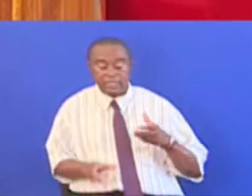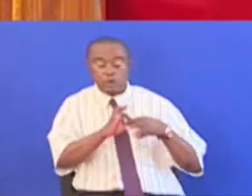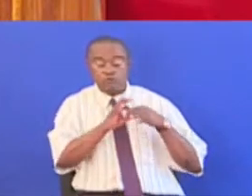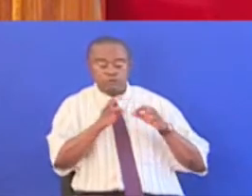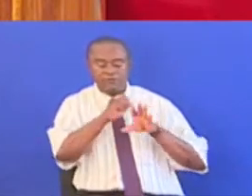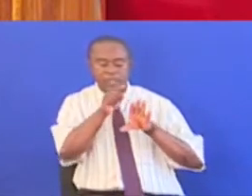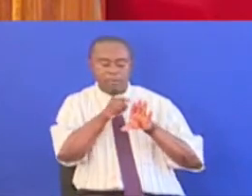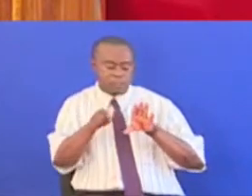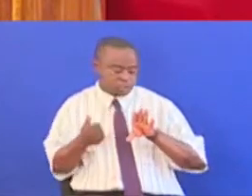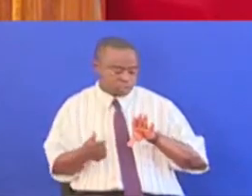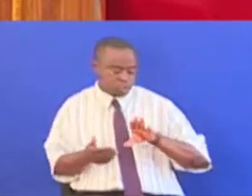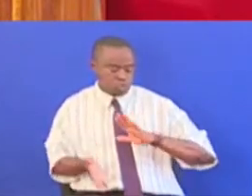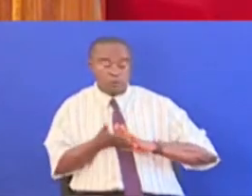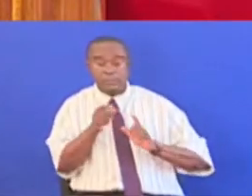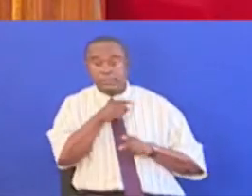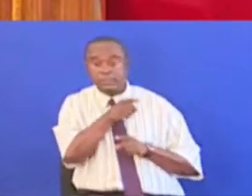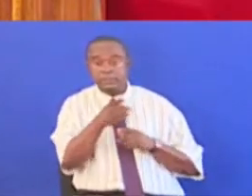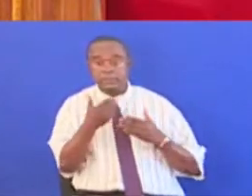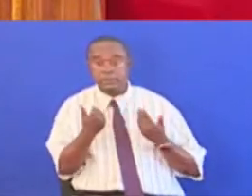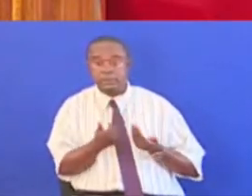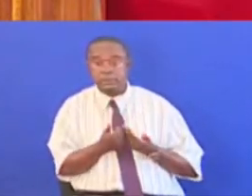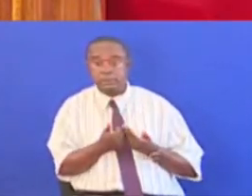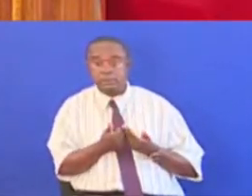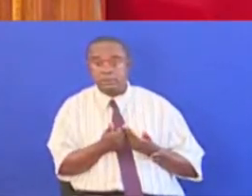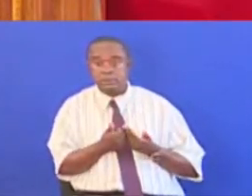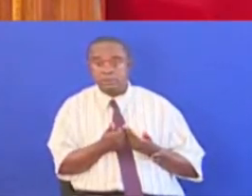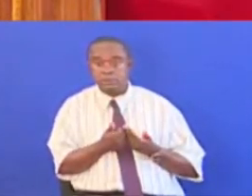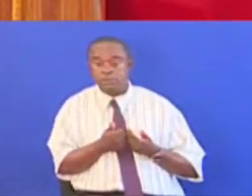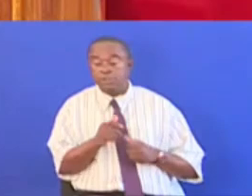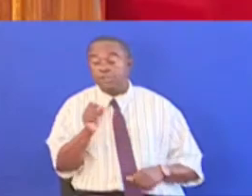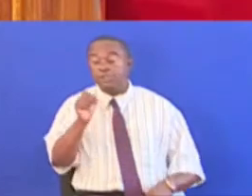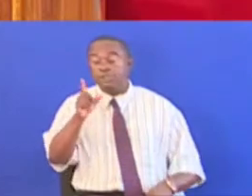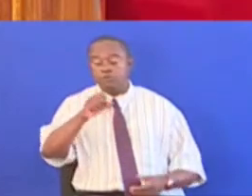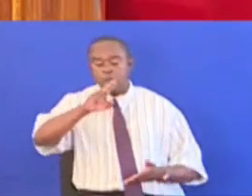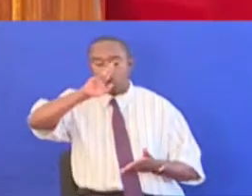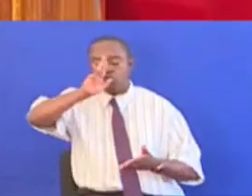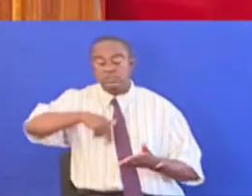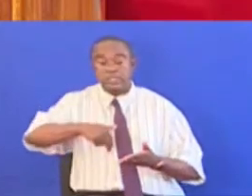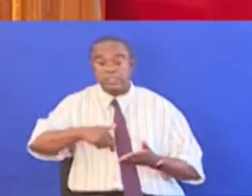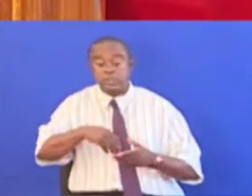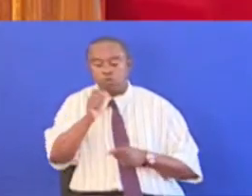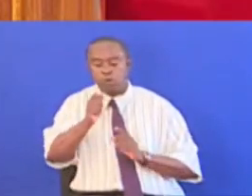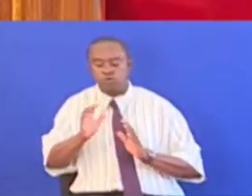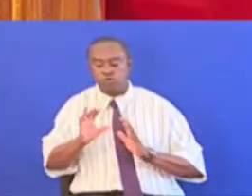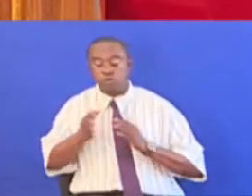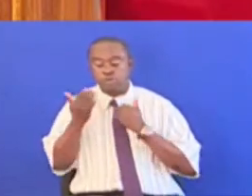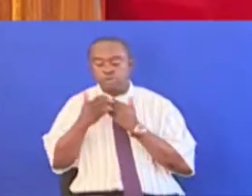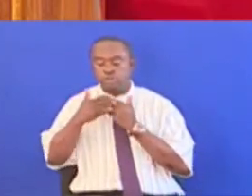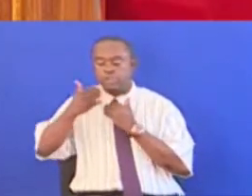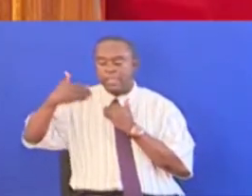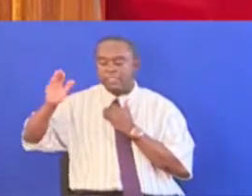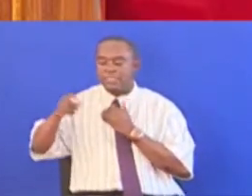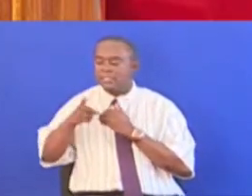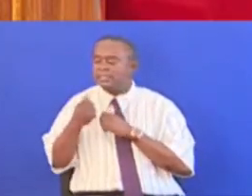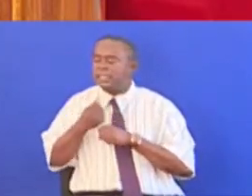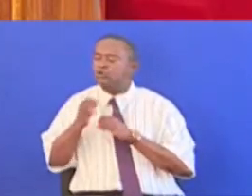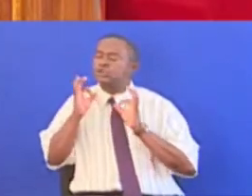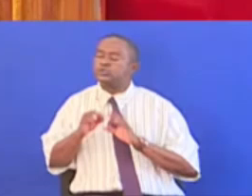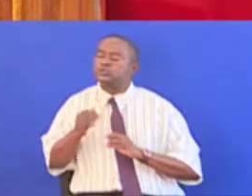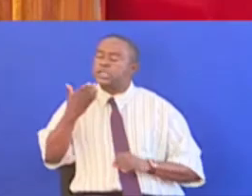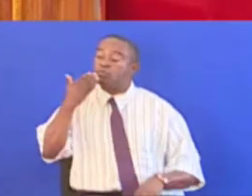Mashariki kwa kuanzisha hii digital hub ya kuandikisha diaspora. Hatua hiyo ni hatua muhimu